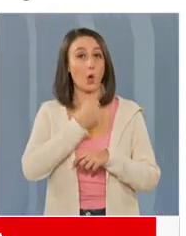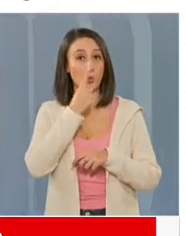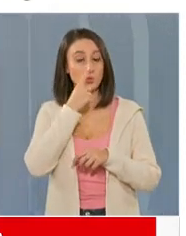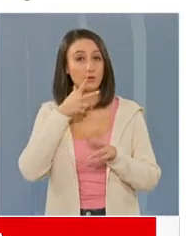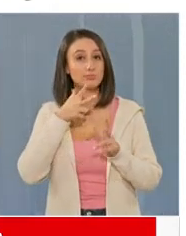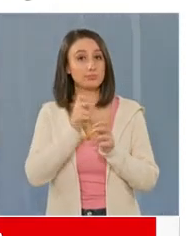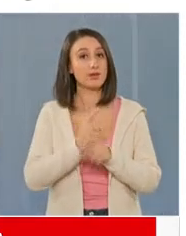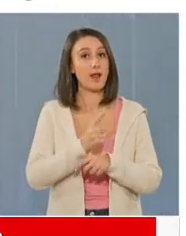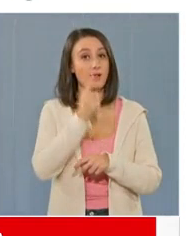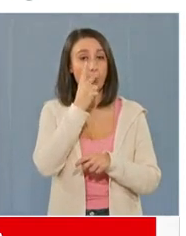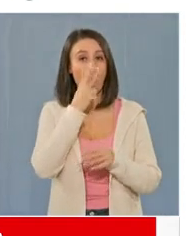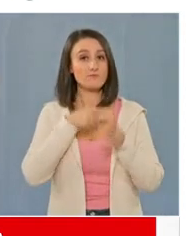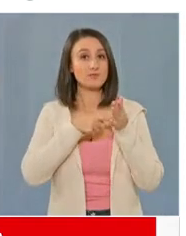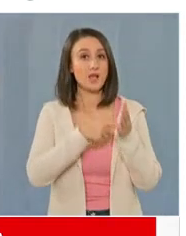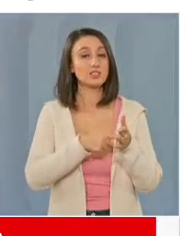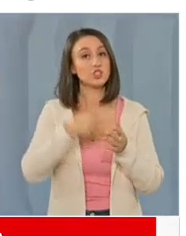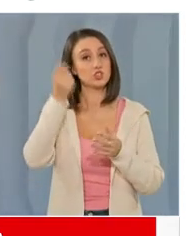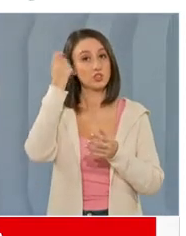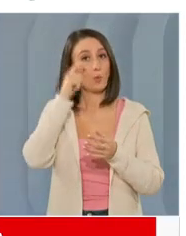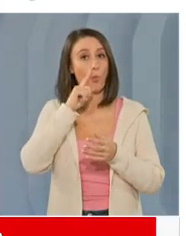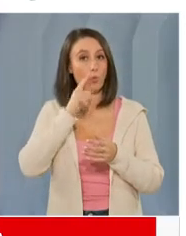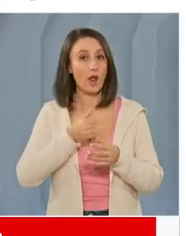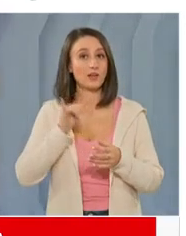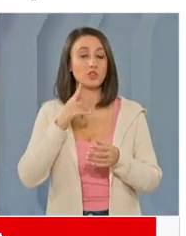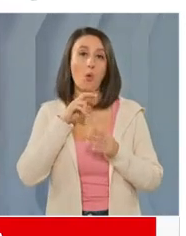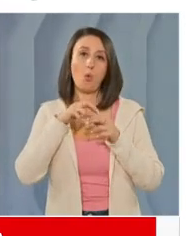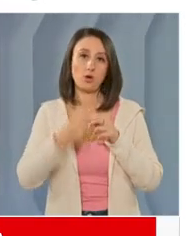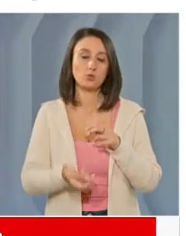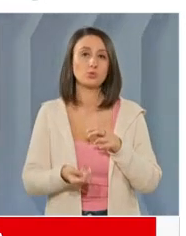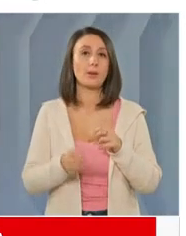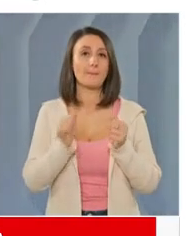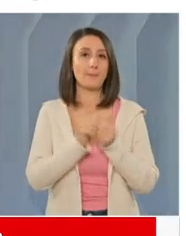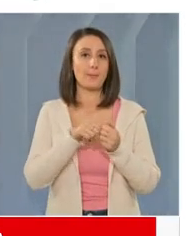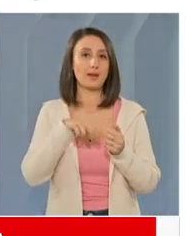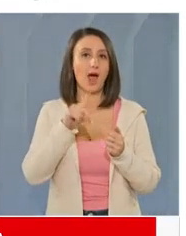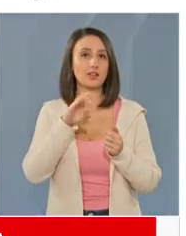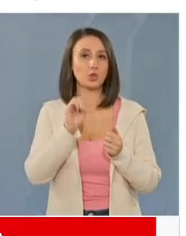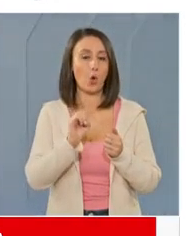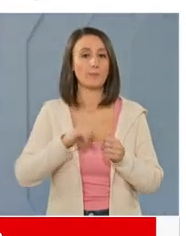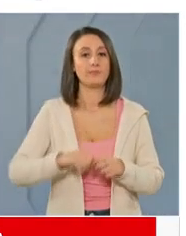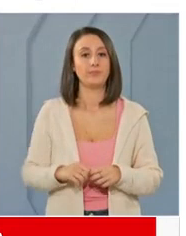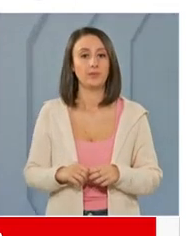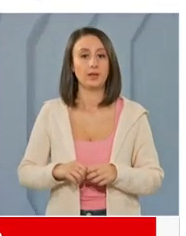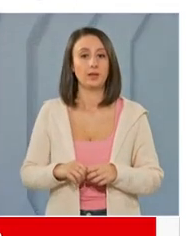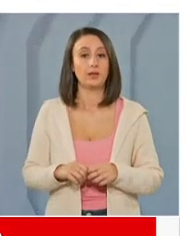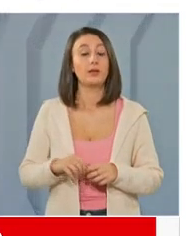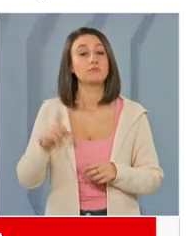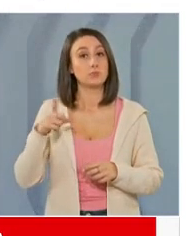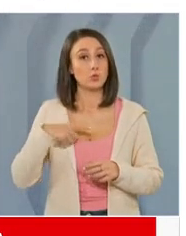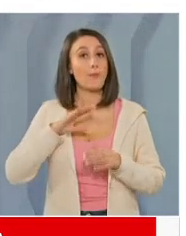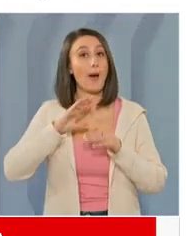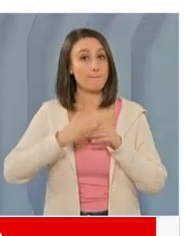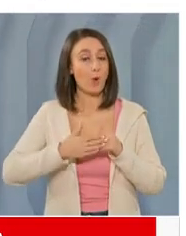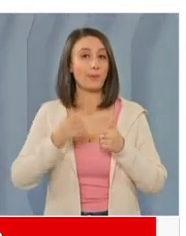a tras cu rachete care au vizat nu numai civili ucraineni dar au căzut și pe teritoriul Nato în Polonia Letonia este pe deplin